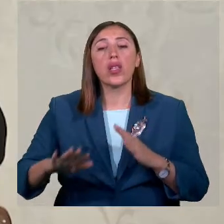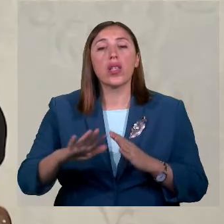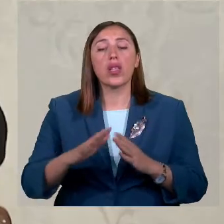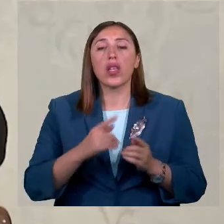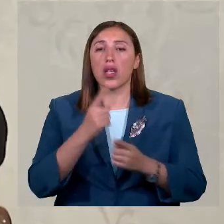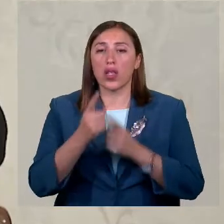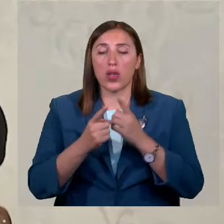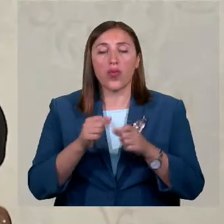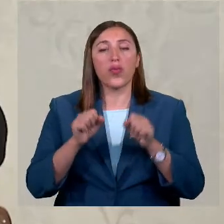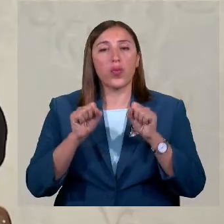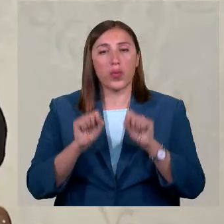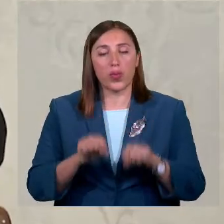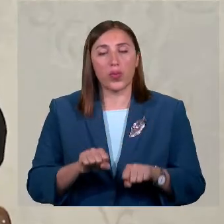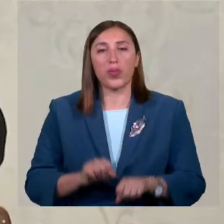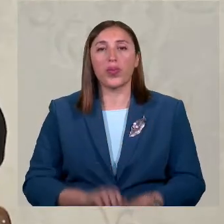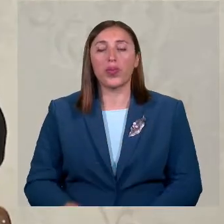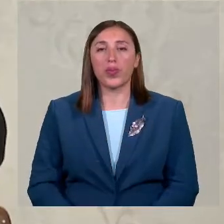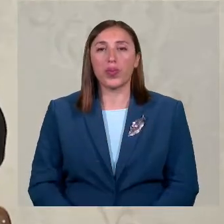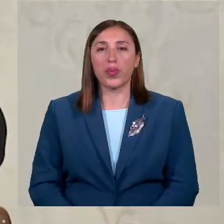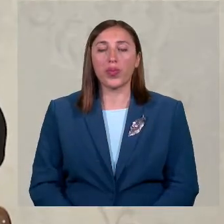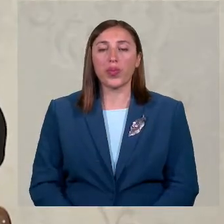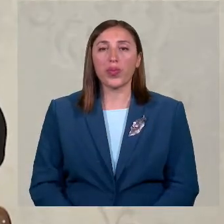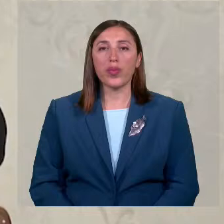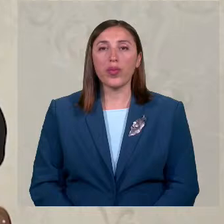բոլոր հարցերը։